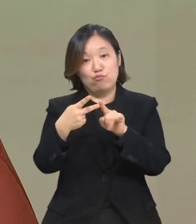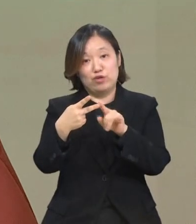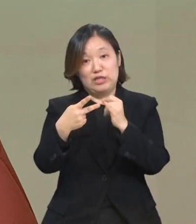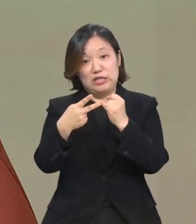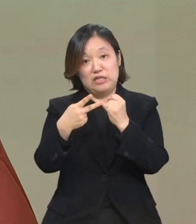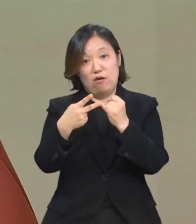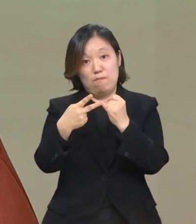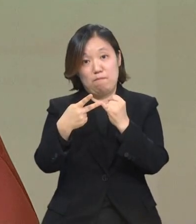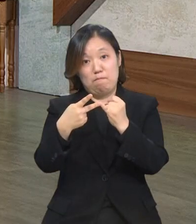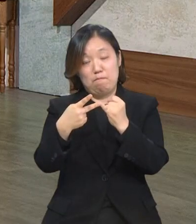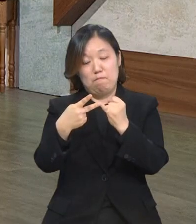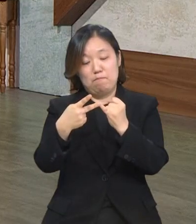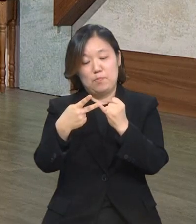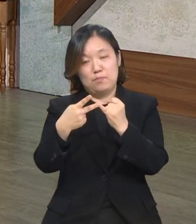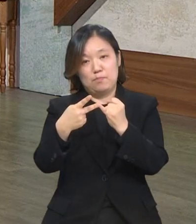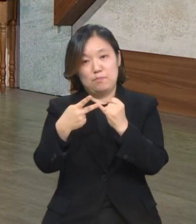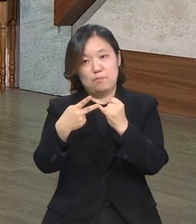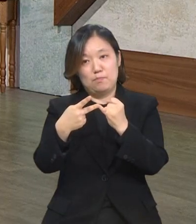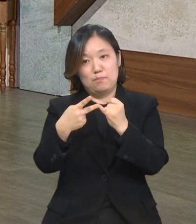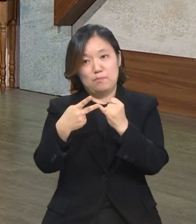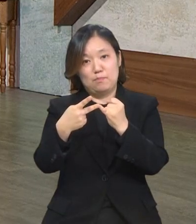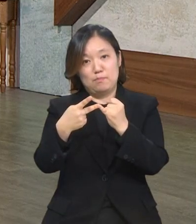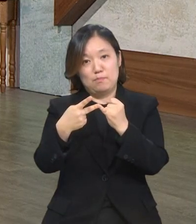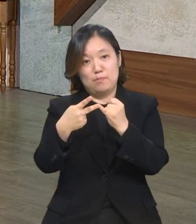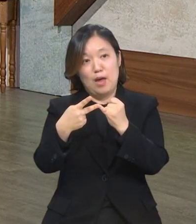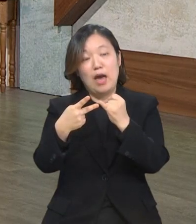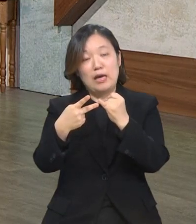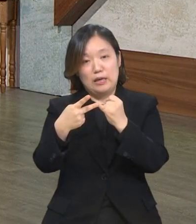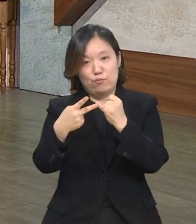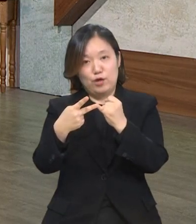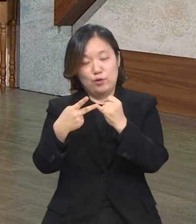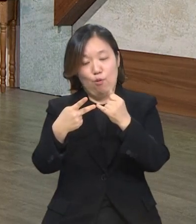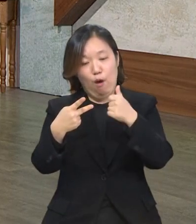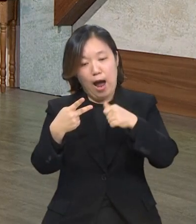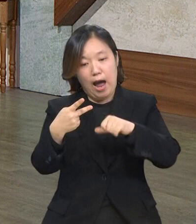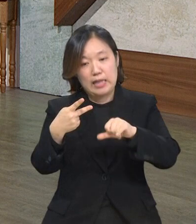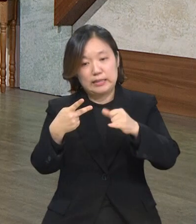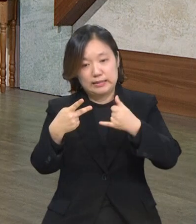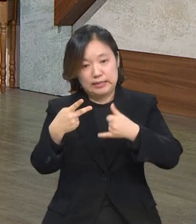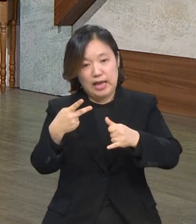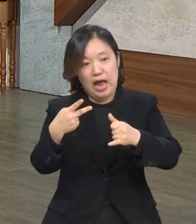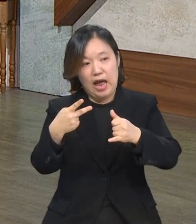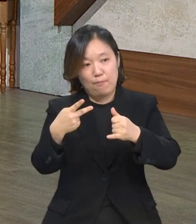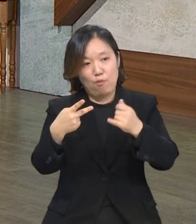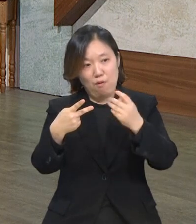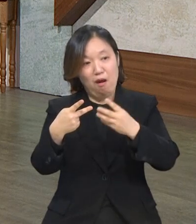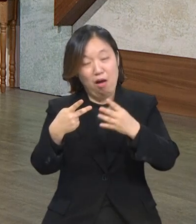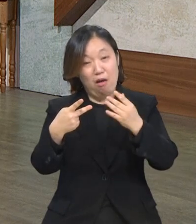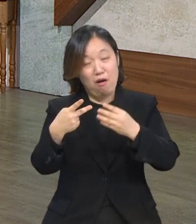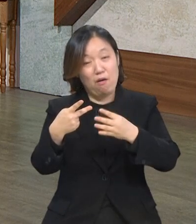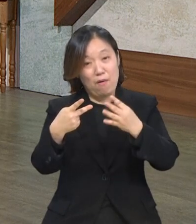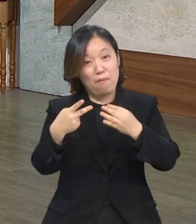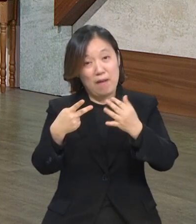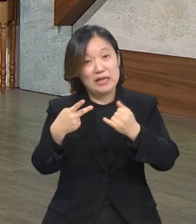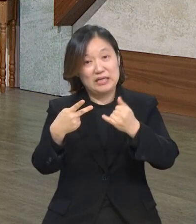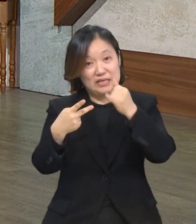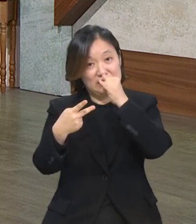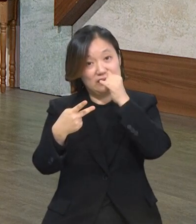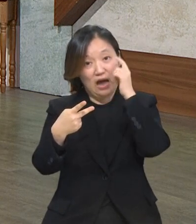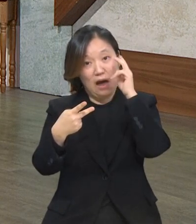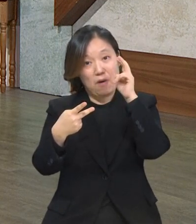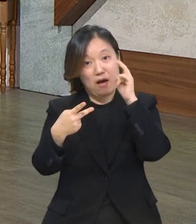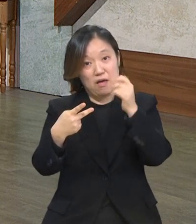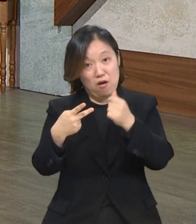둘째 부인이었던 첩도 첩 부인도 애들이 여럿 있었대요 애들이 여럿 있었답니다